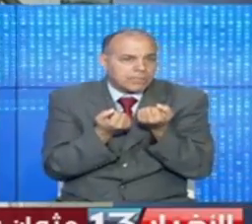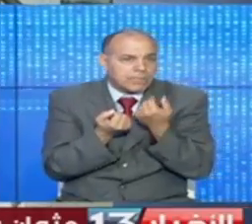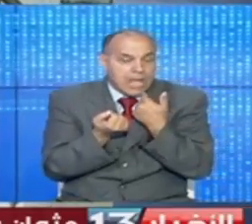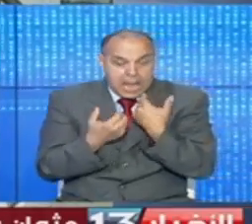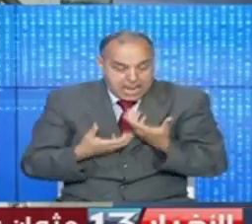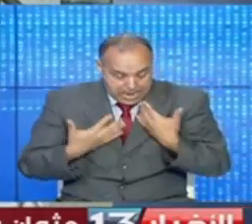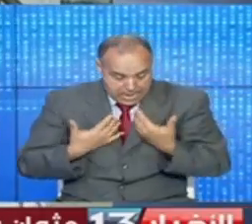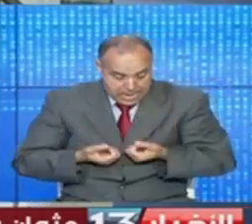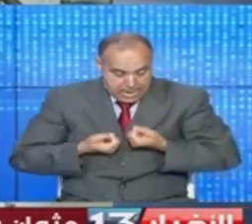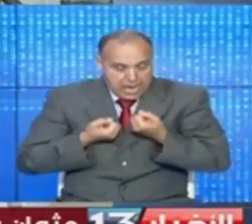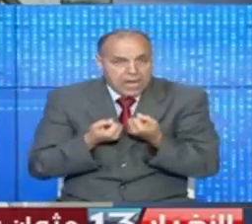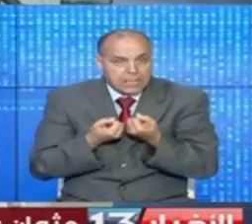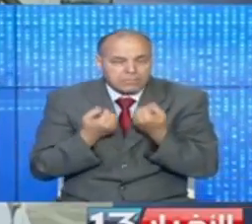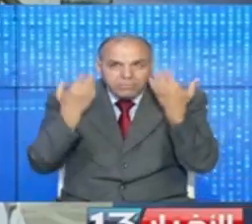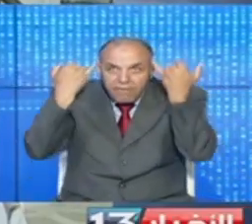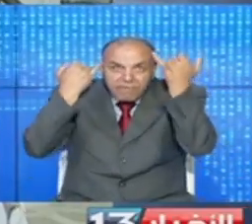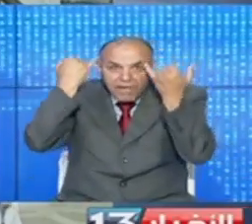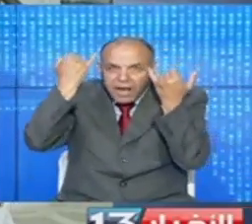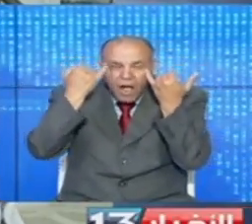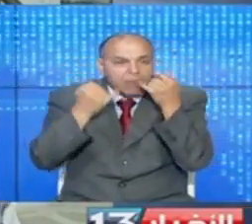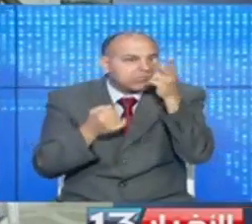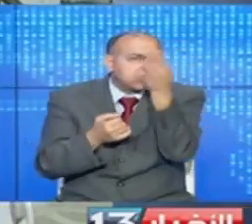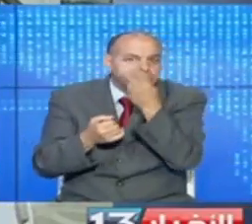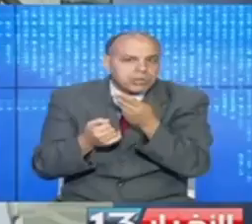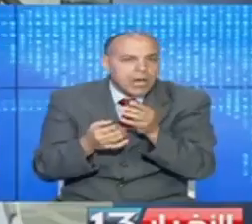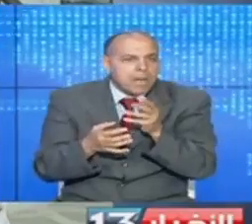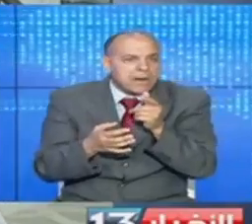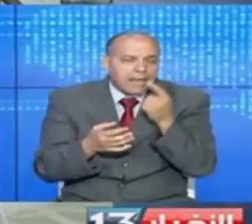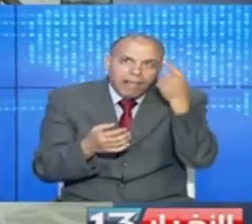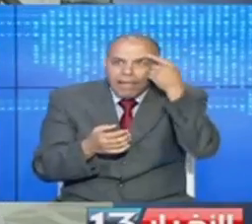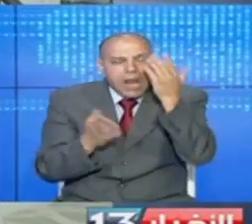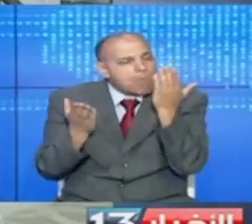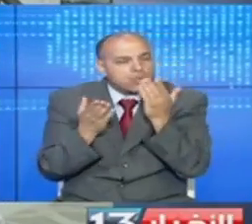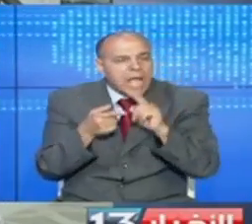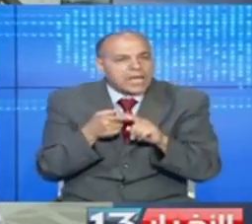يعطيك لديمونسيون تاع الفنان، أنه ما نجمش يكون مرتبط